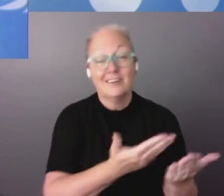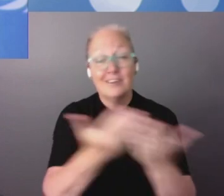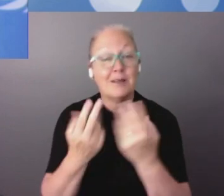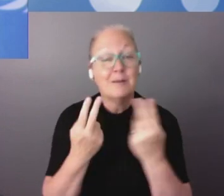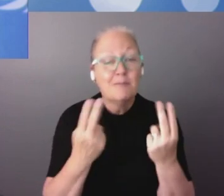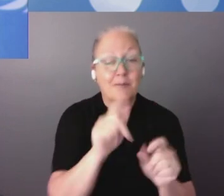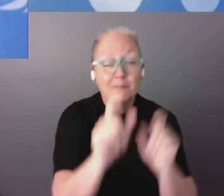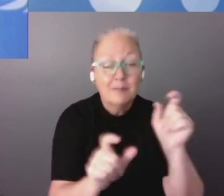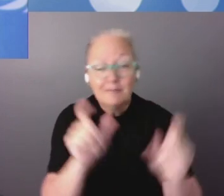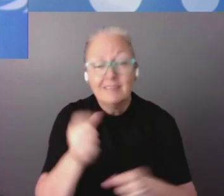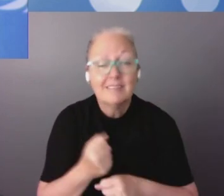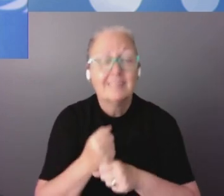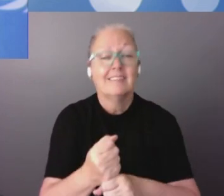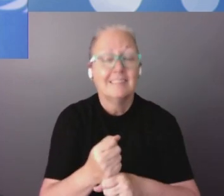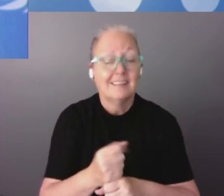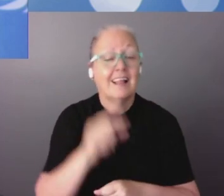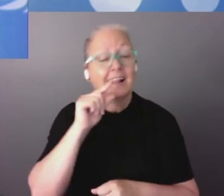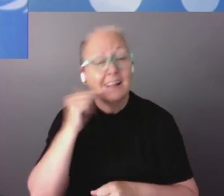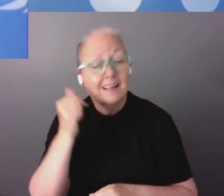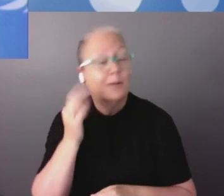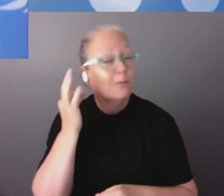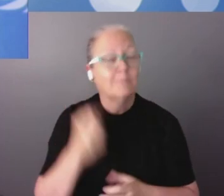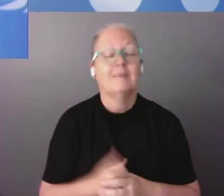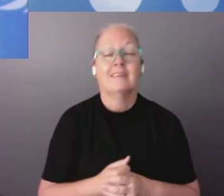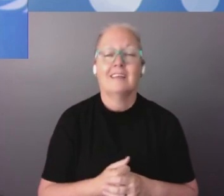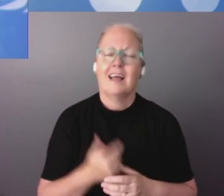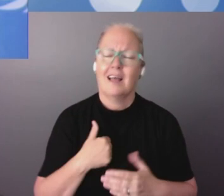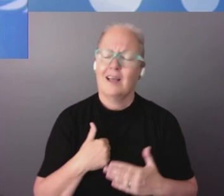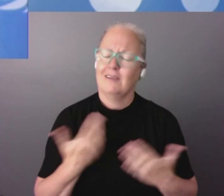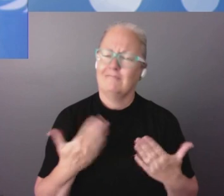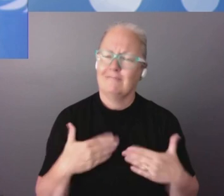非常感谢女士们、先生们，大家好。